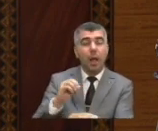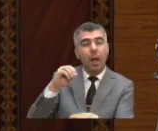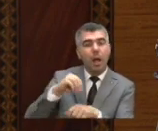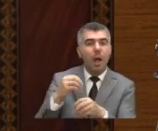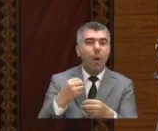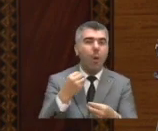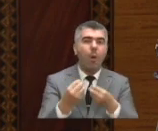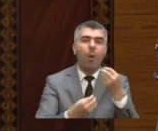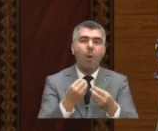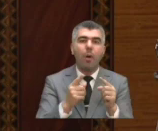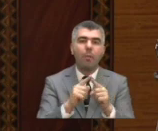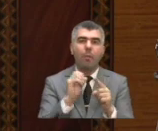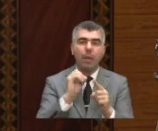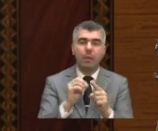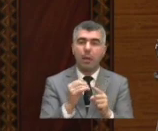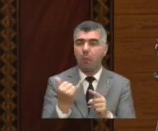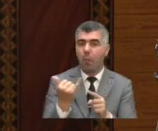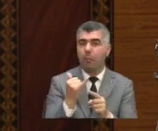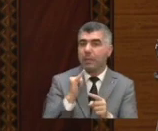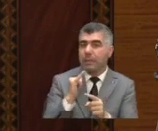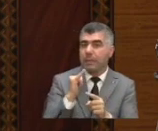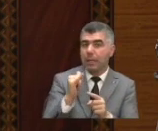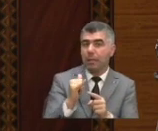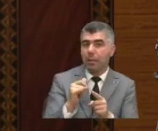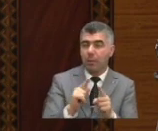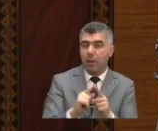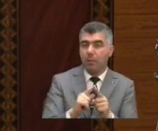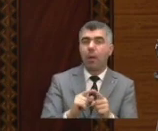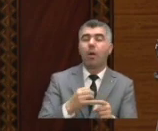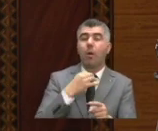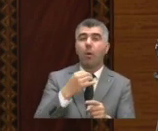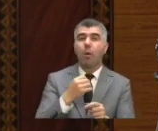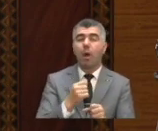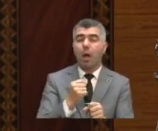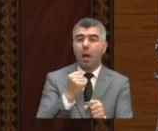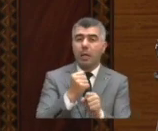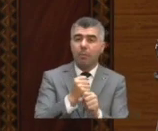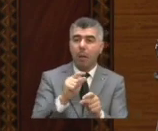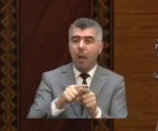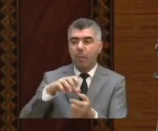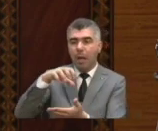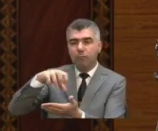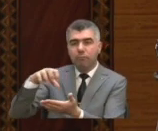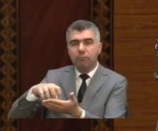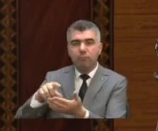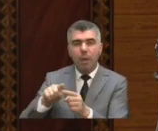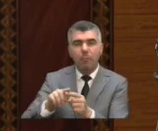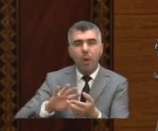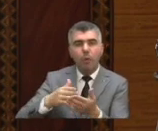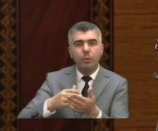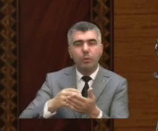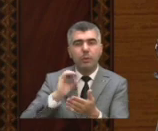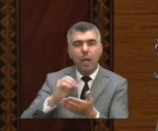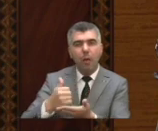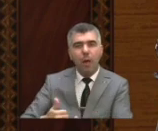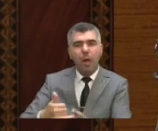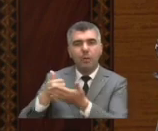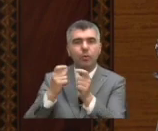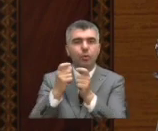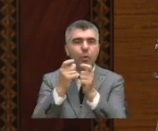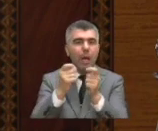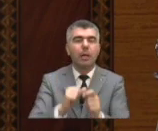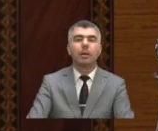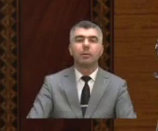في القطاعات الوعده مع الاخذ بعين الاعتبار العداله المجاليه في توزيع الاستثمارات كما